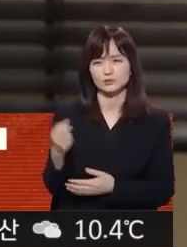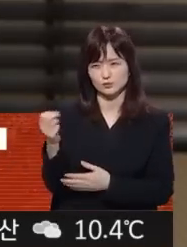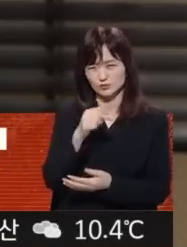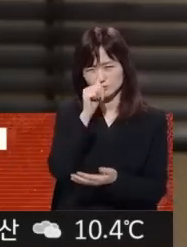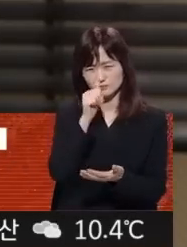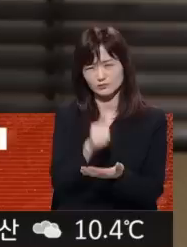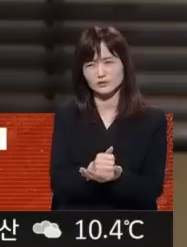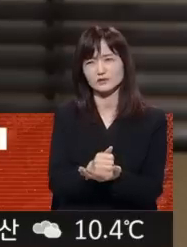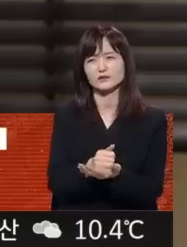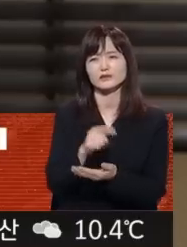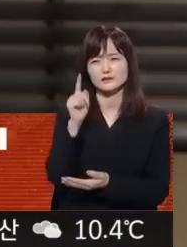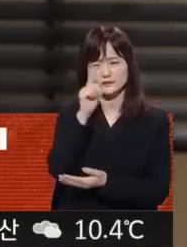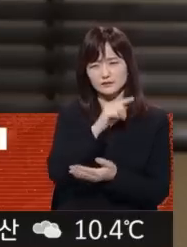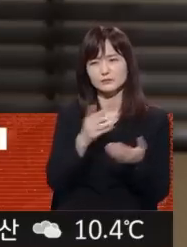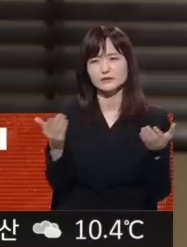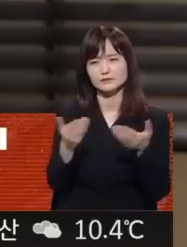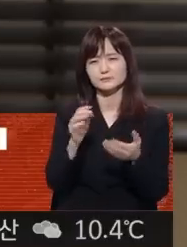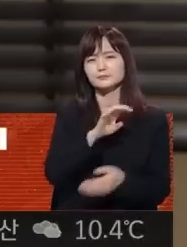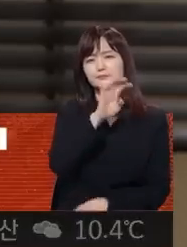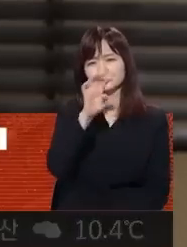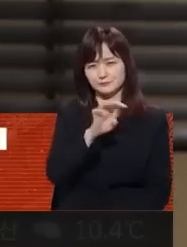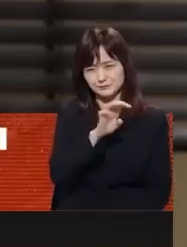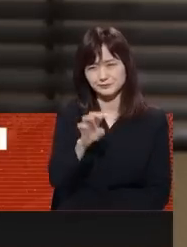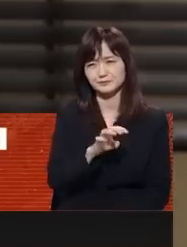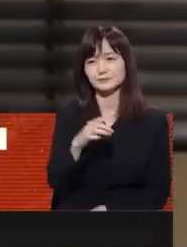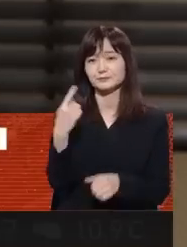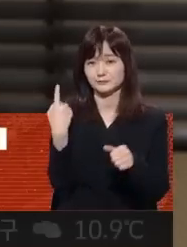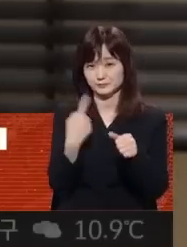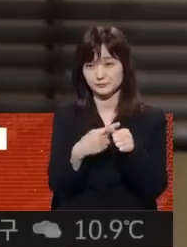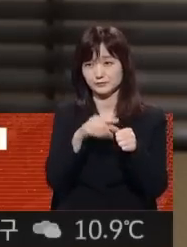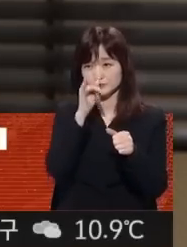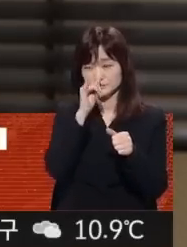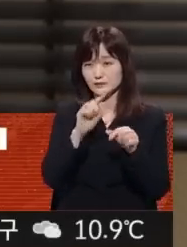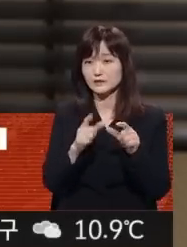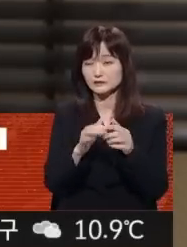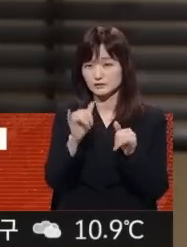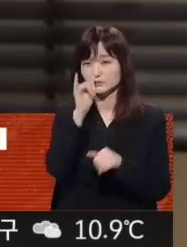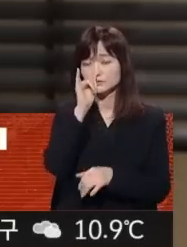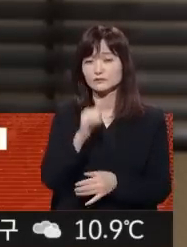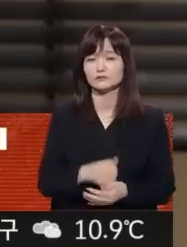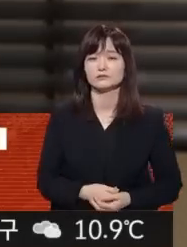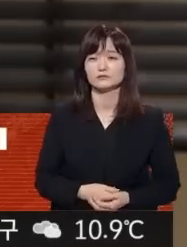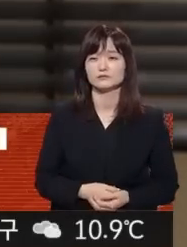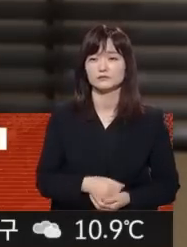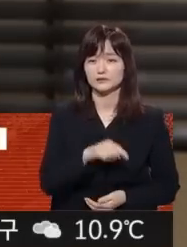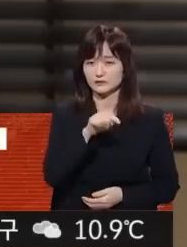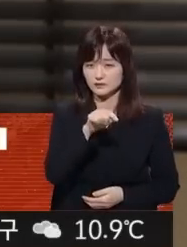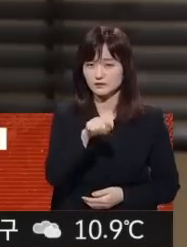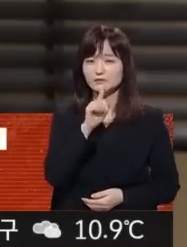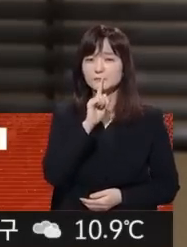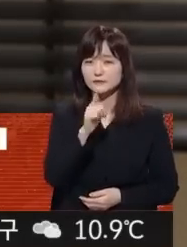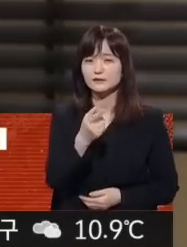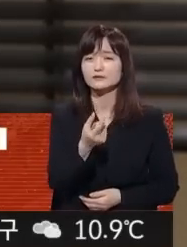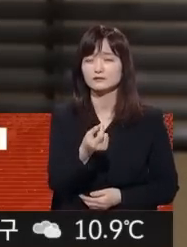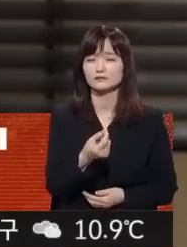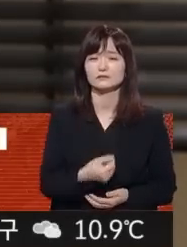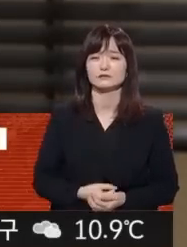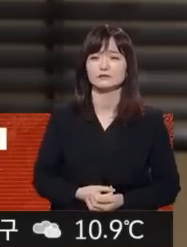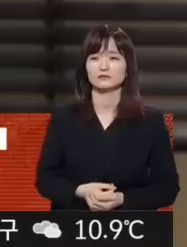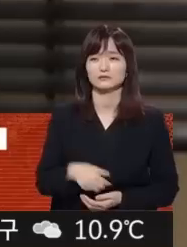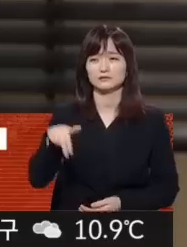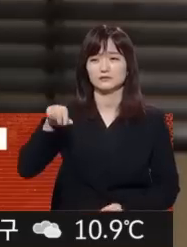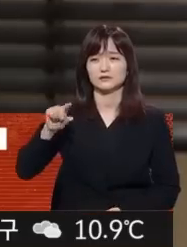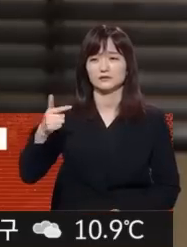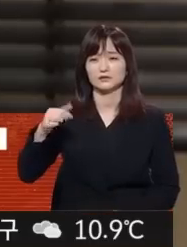범죄라든지 나쁜지 반복하는 경우들이 있기 때문에 비판하는 경우가 있어요 뭐 안 그런 사람도 있겠지만 아마 그런 부분들을 좀 얘기를 하면서이